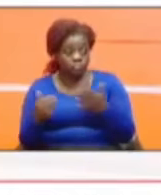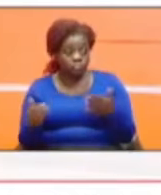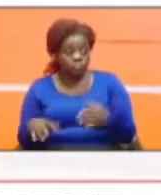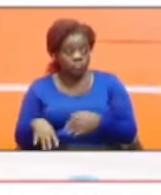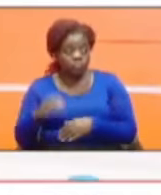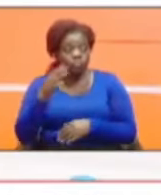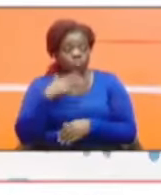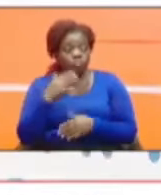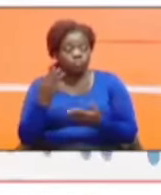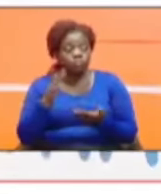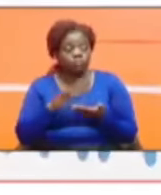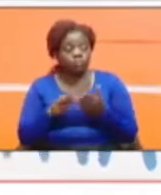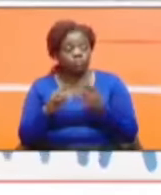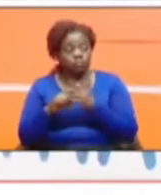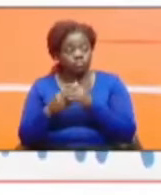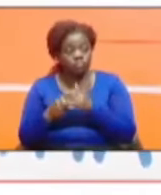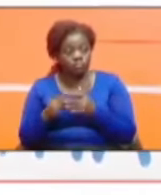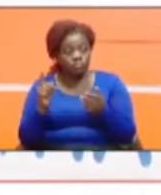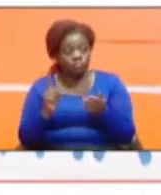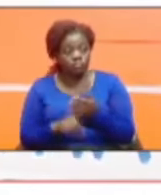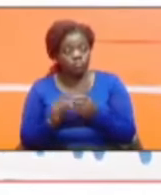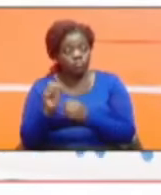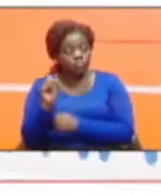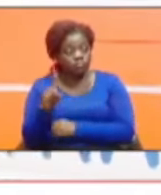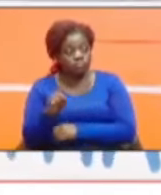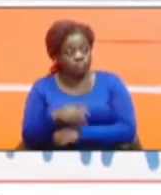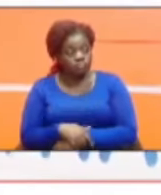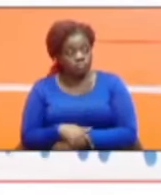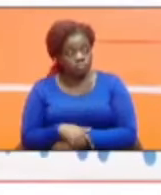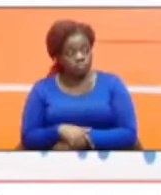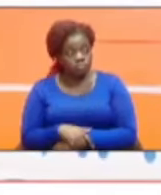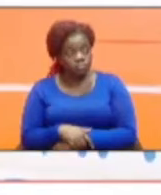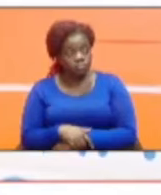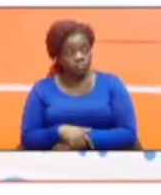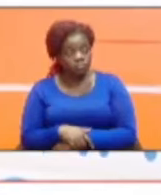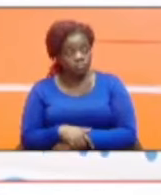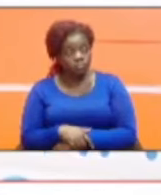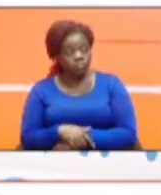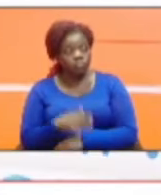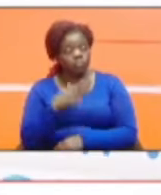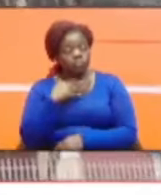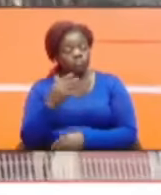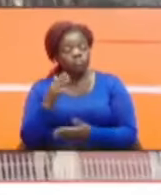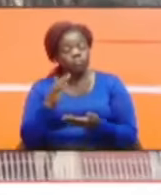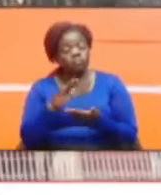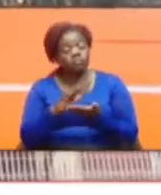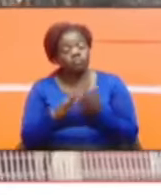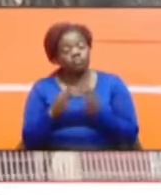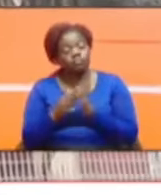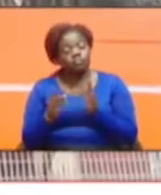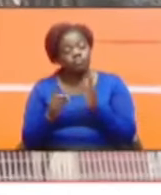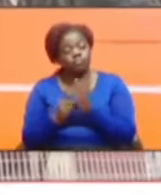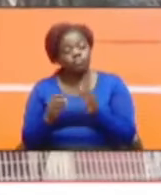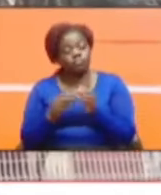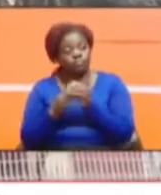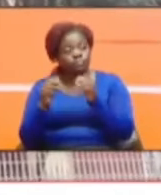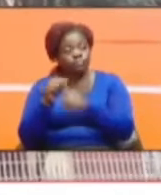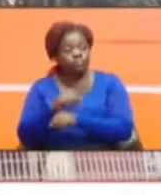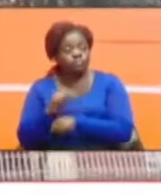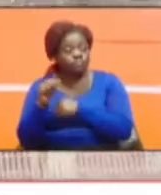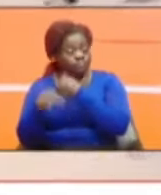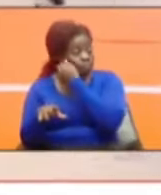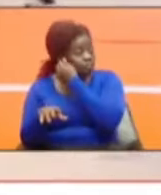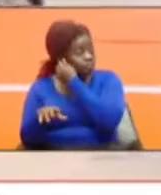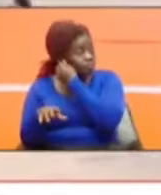wenkula njagala kuba enginiya. Nafunye 11. Wenkula njagala bbeera musawo. Akulira essomero lino birungi